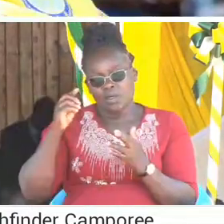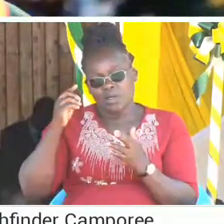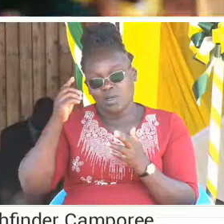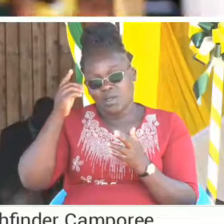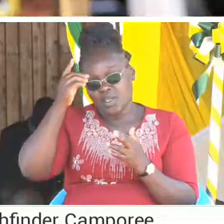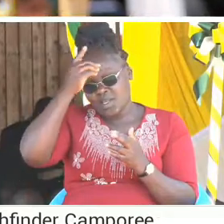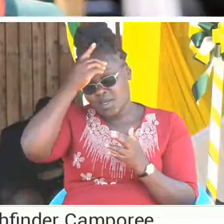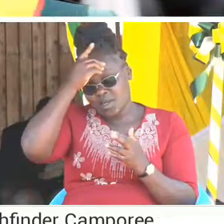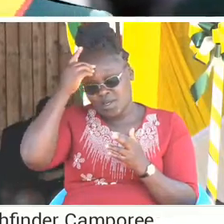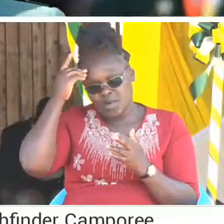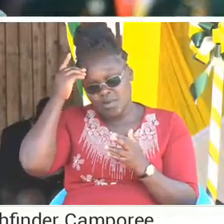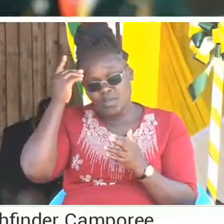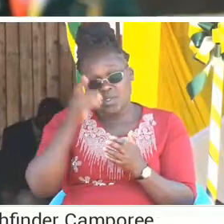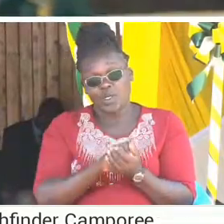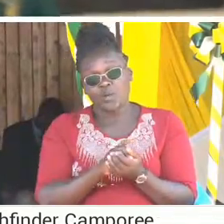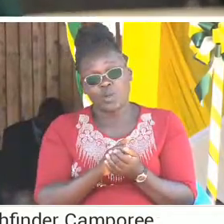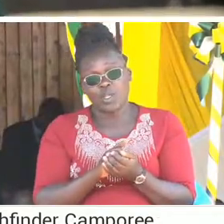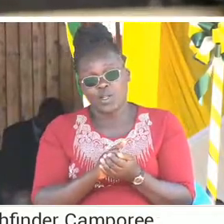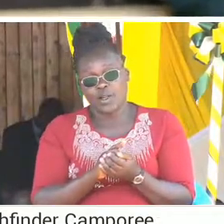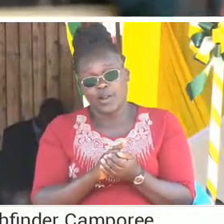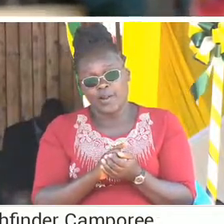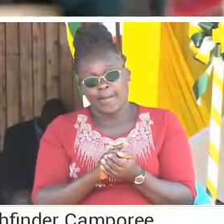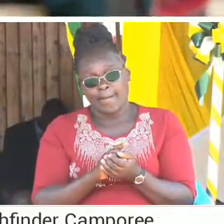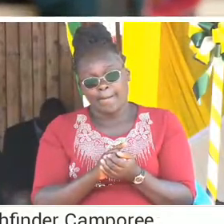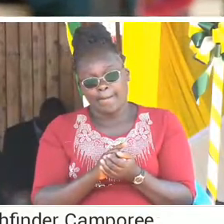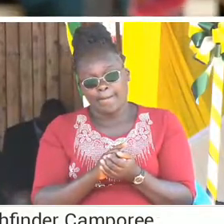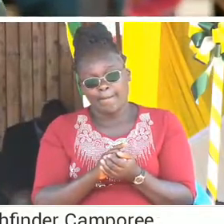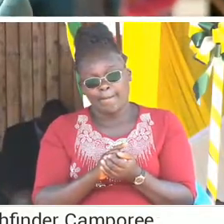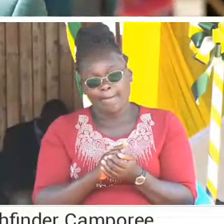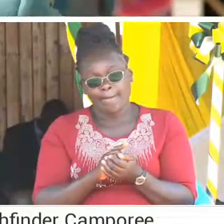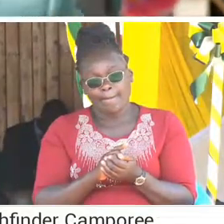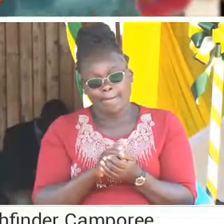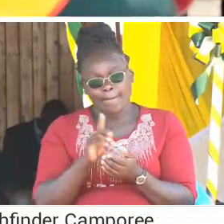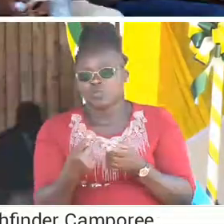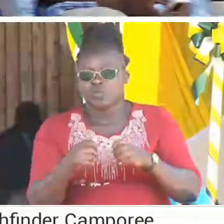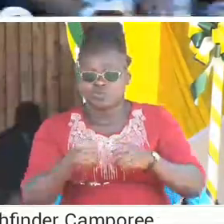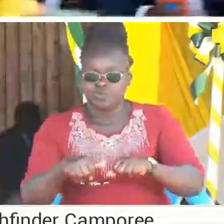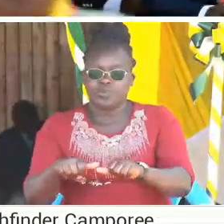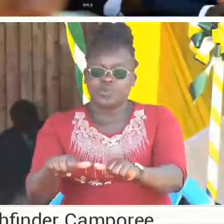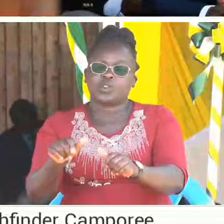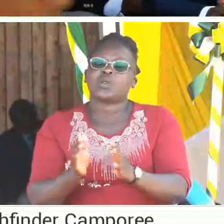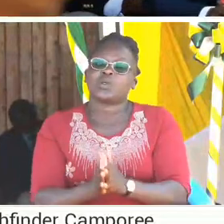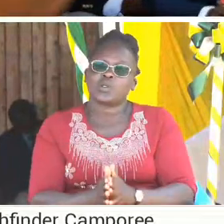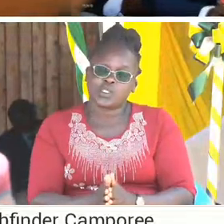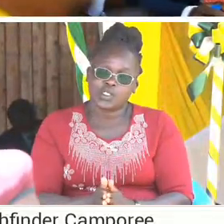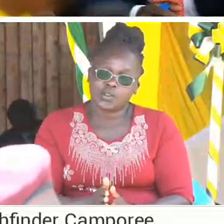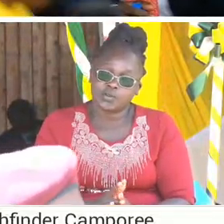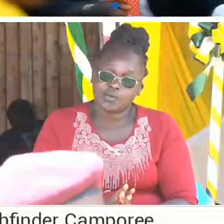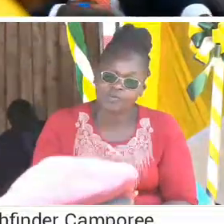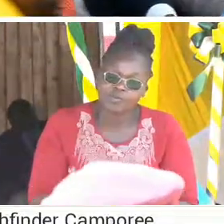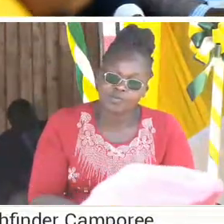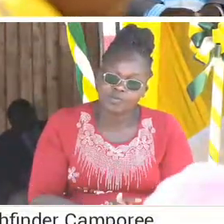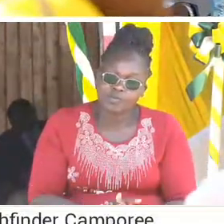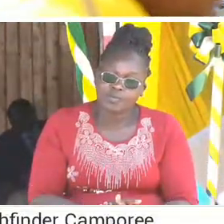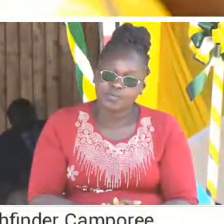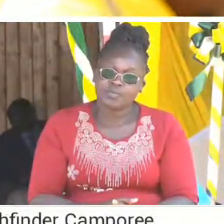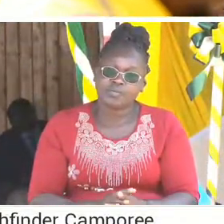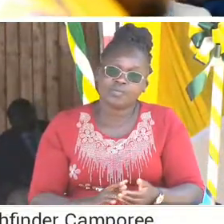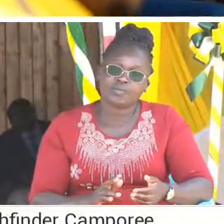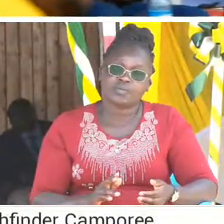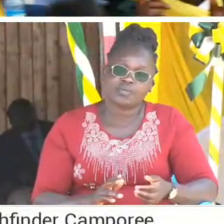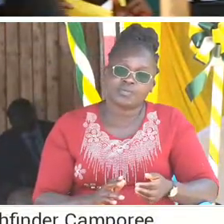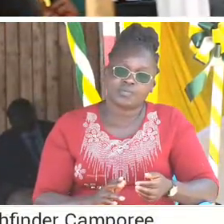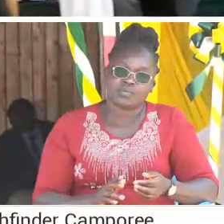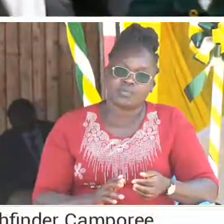Kwa Kiswahili ile neno wanaweza kutumia neno Deuteronomy. Pale kuisoma kutoka hapo. Kwa uwezo wa